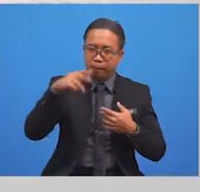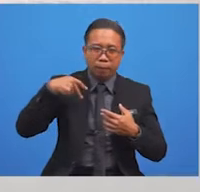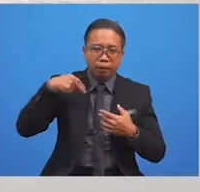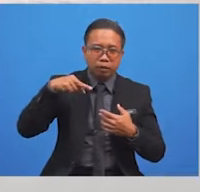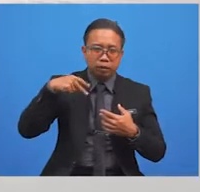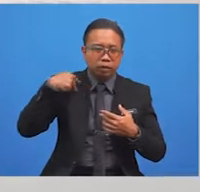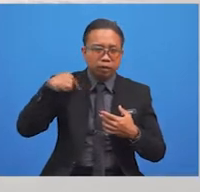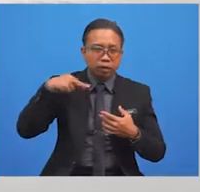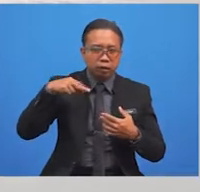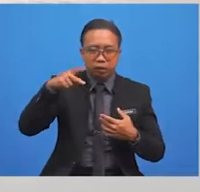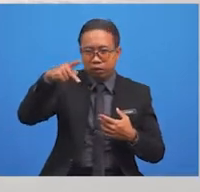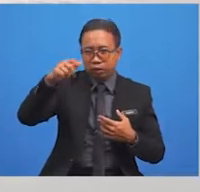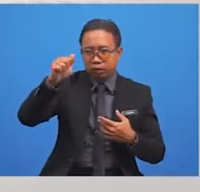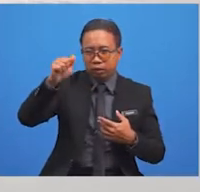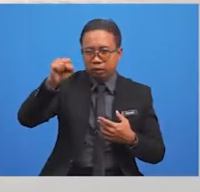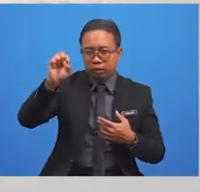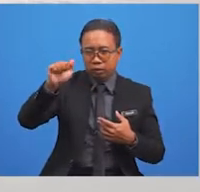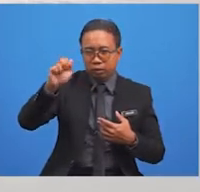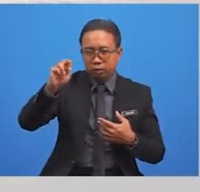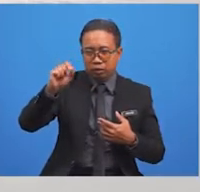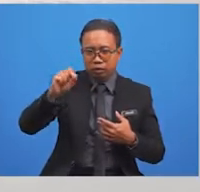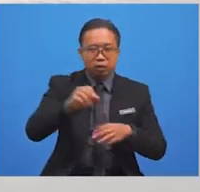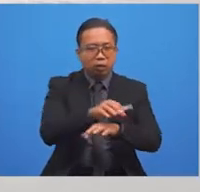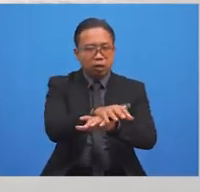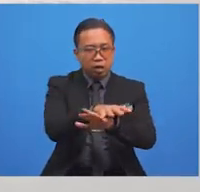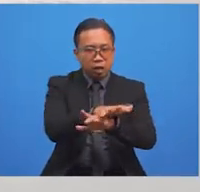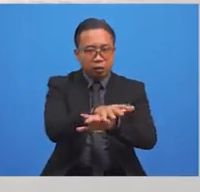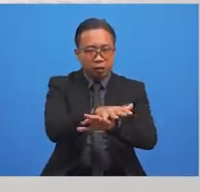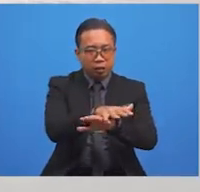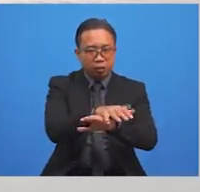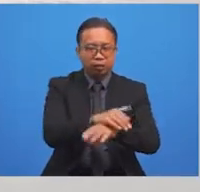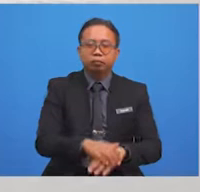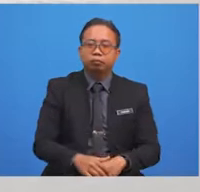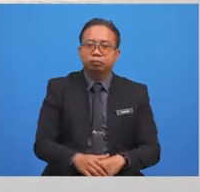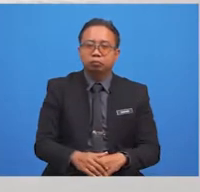kaki seperti laba-laba dan kala jengking.